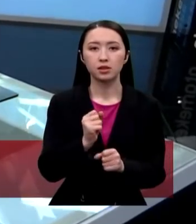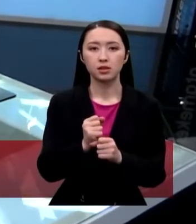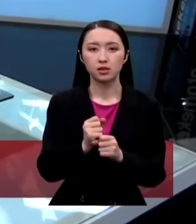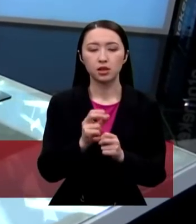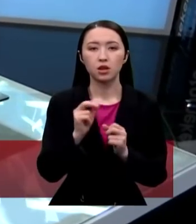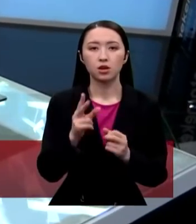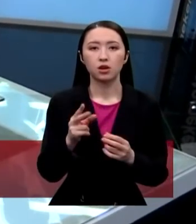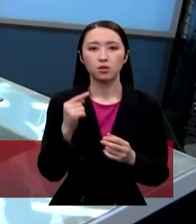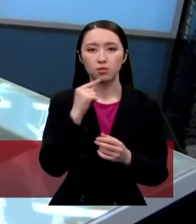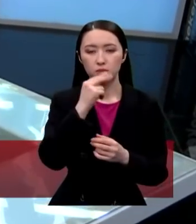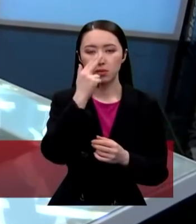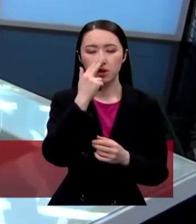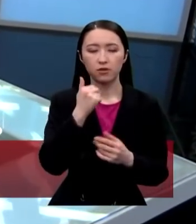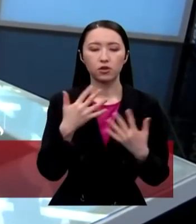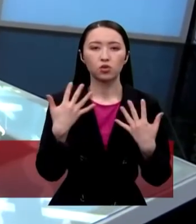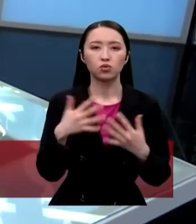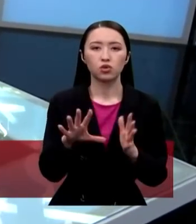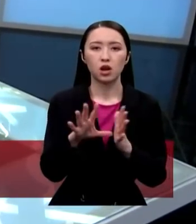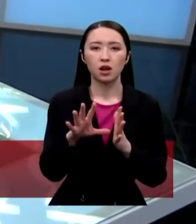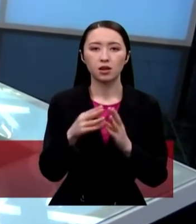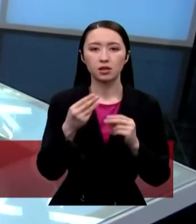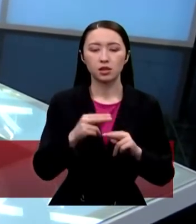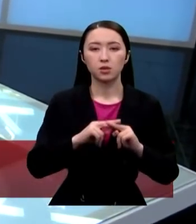принято, онлайн. Мы все привыкли уже к электронным деньгам.